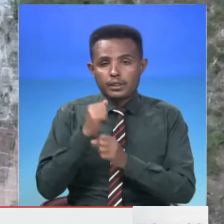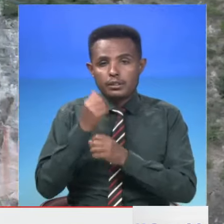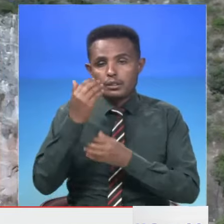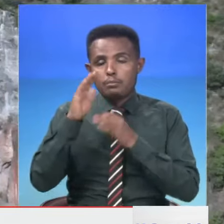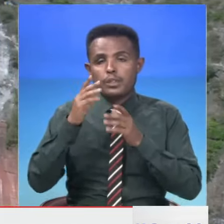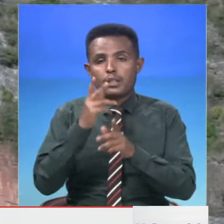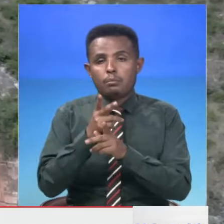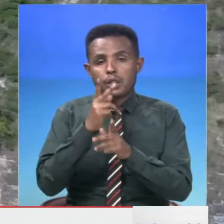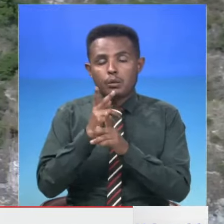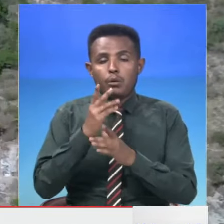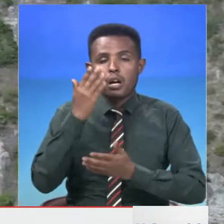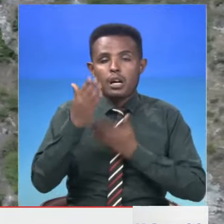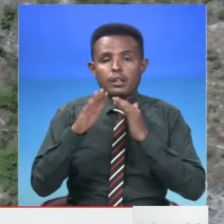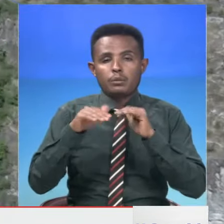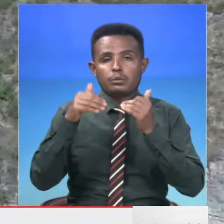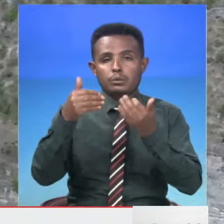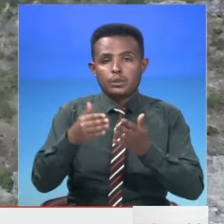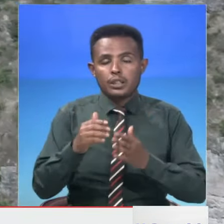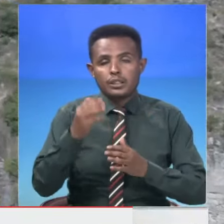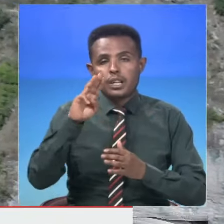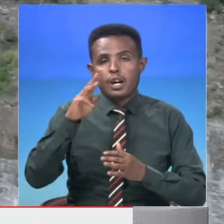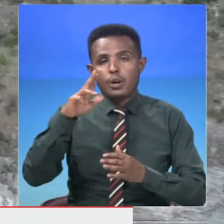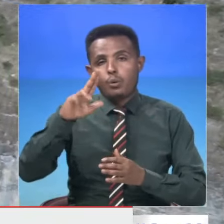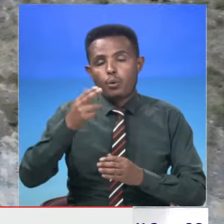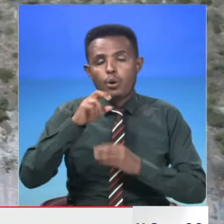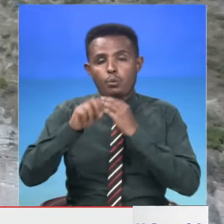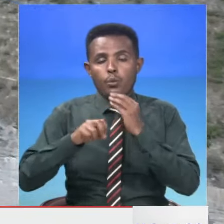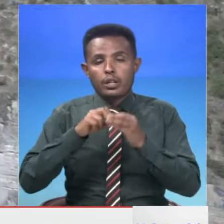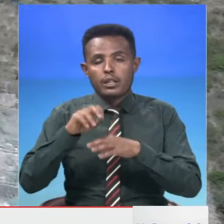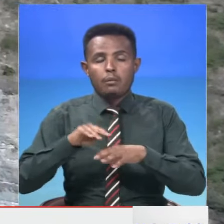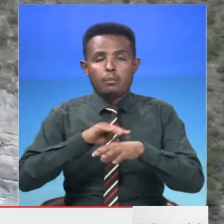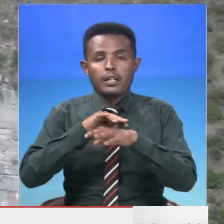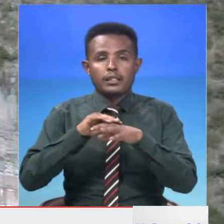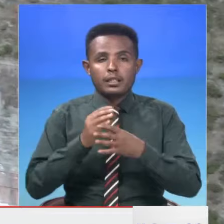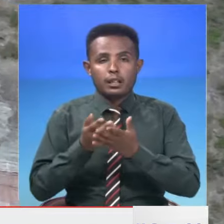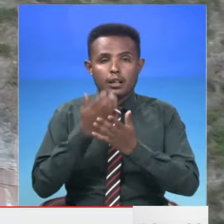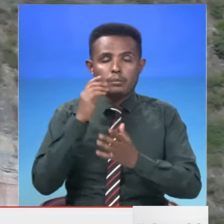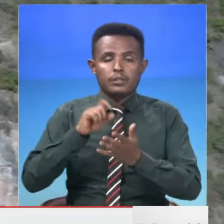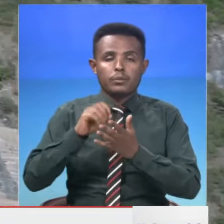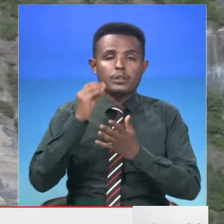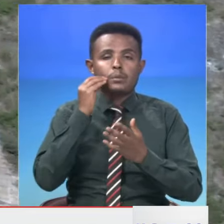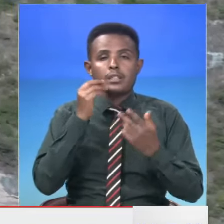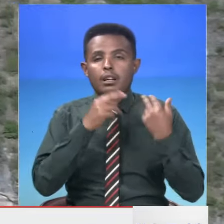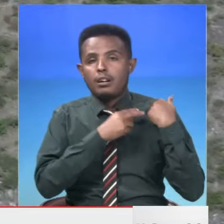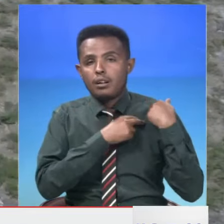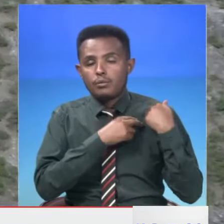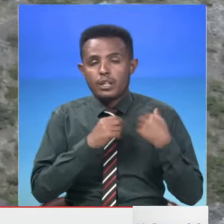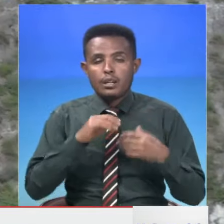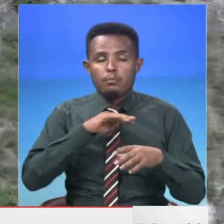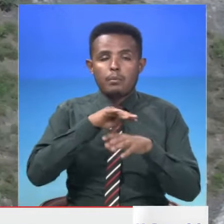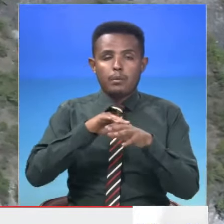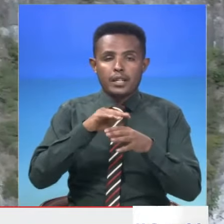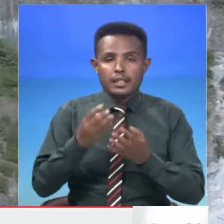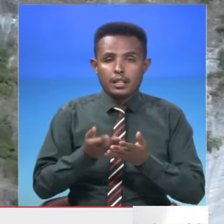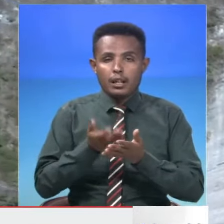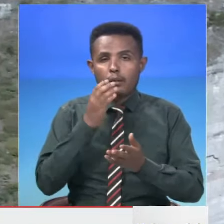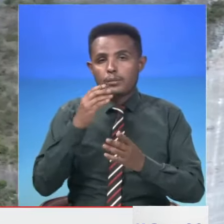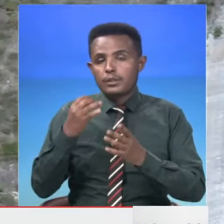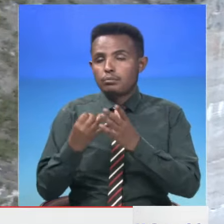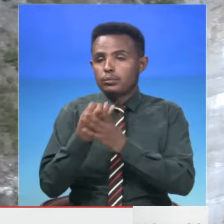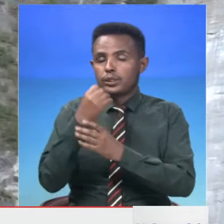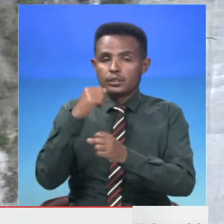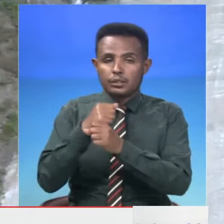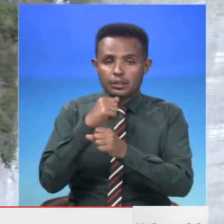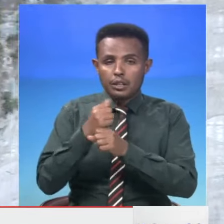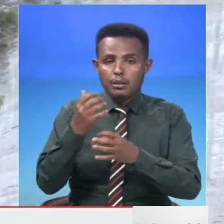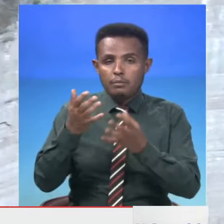እየሰሩ መሆናቸውን የተናገሩት ወረዳ ማዕድን ሀብት ልማት ጽፈት ቤት ሃላፊ አቶ ዘሪውን ገንዘብ በማዕድን ልማት የተሰማሩ ባለሀብቶች የሚፈለገውን